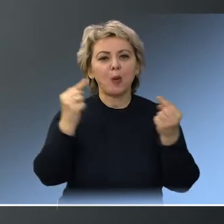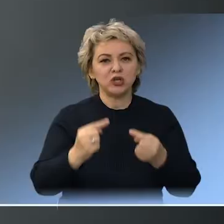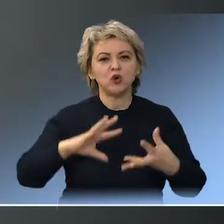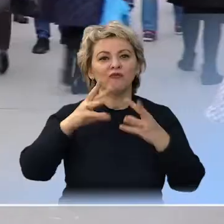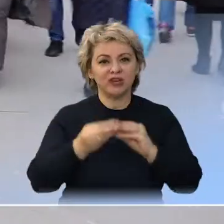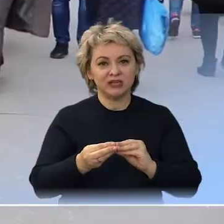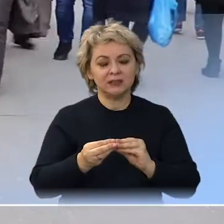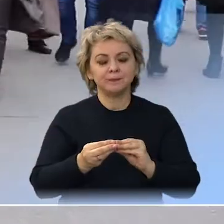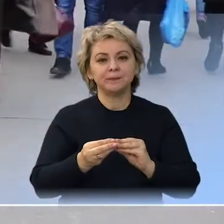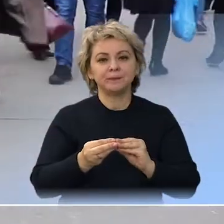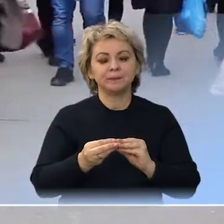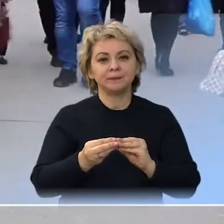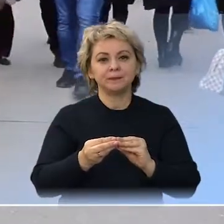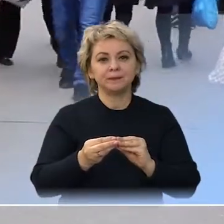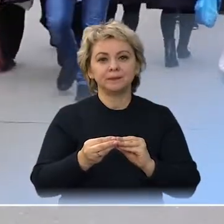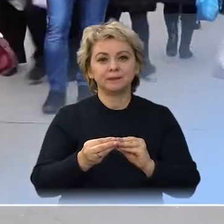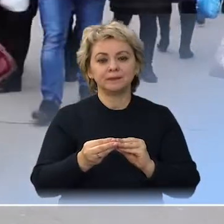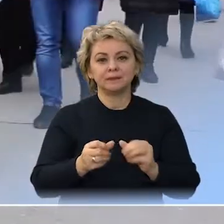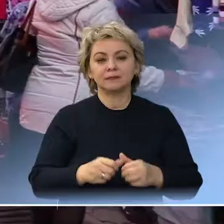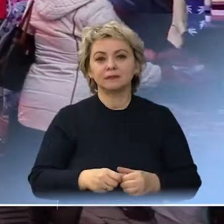определенные выводы.